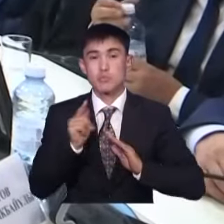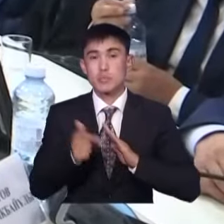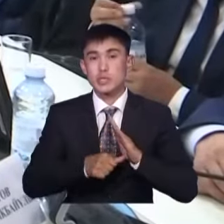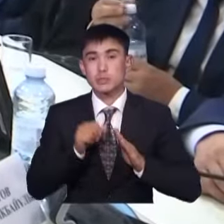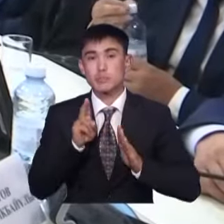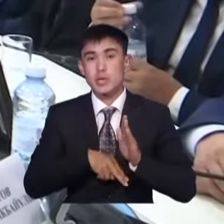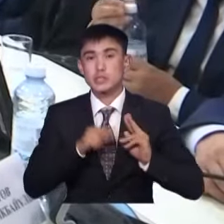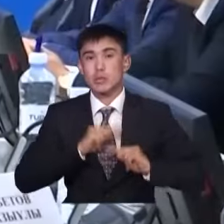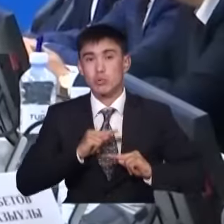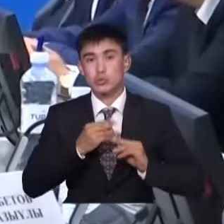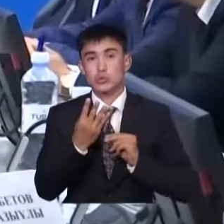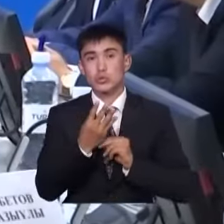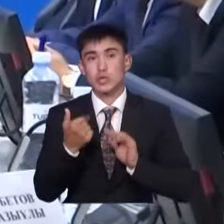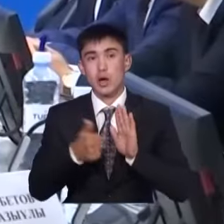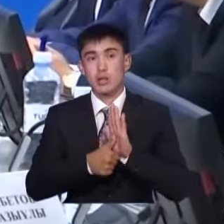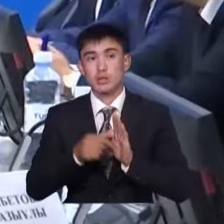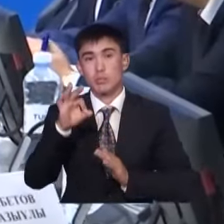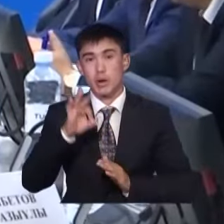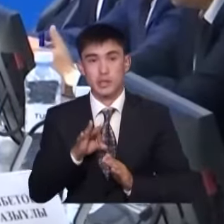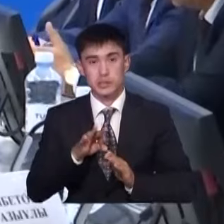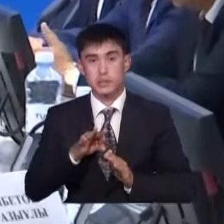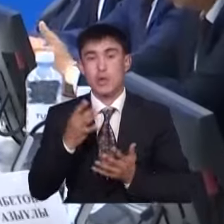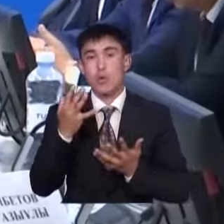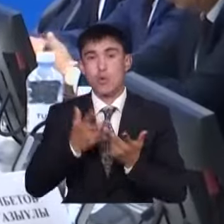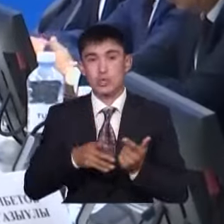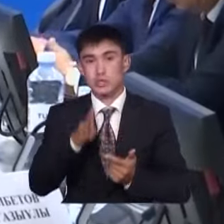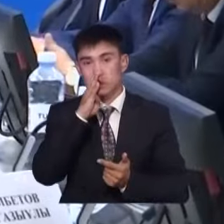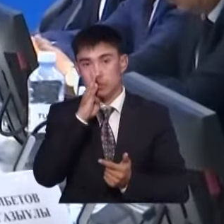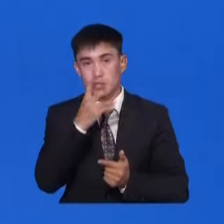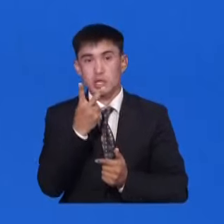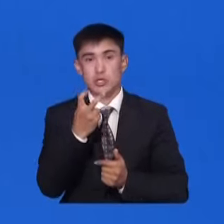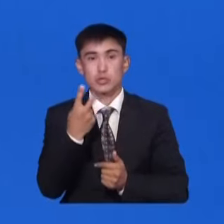деңгейі 4,6%, өңірдегі орташа жалақы